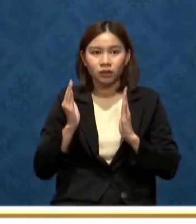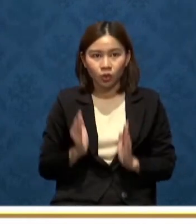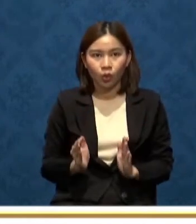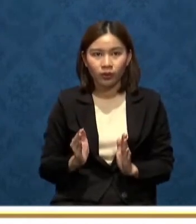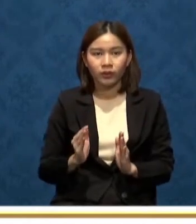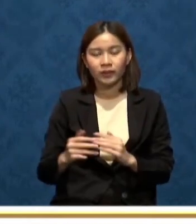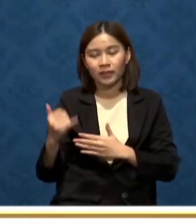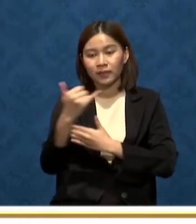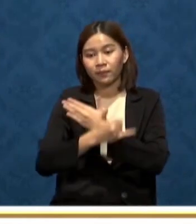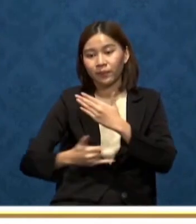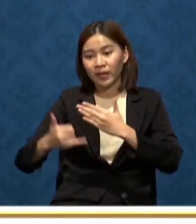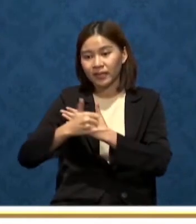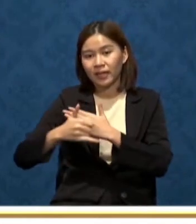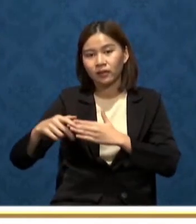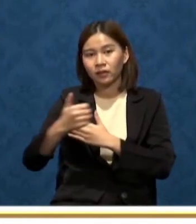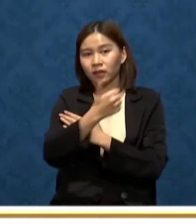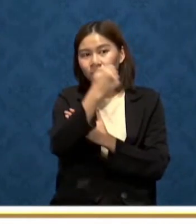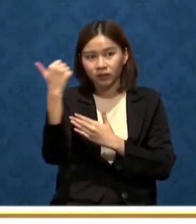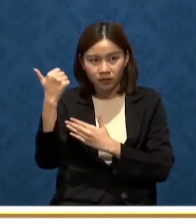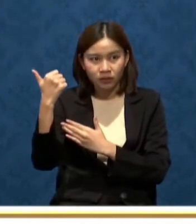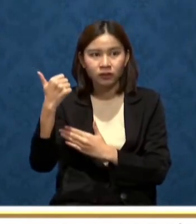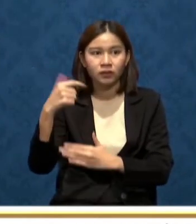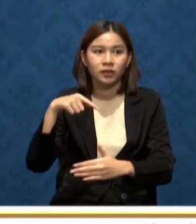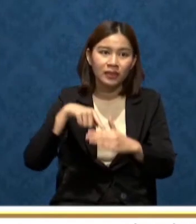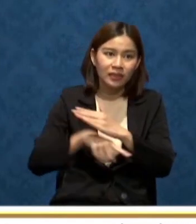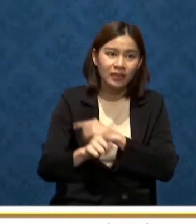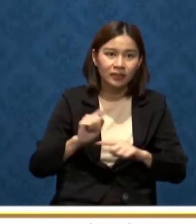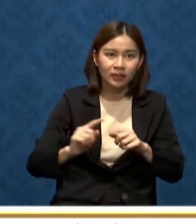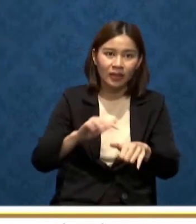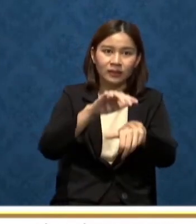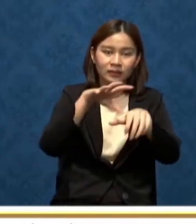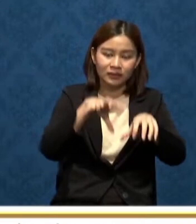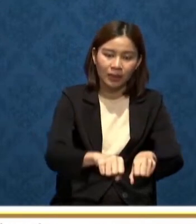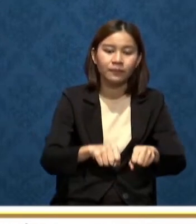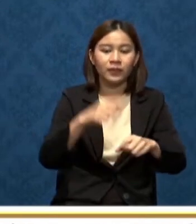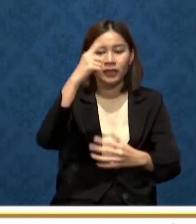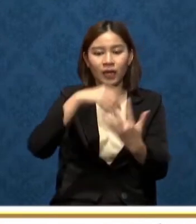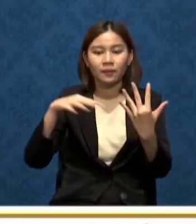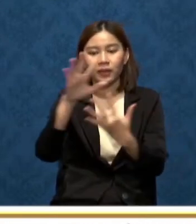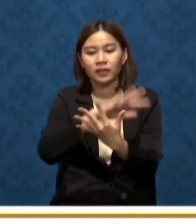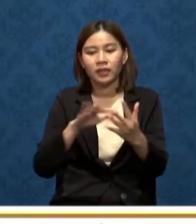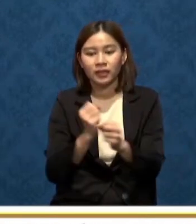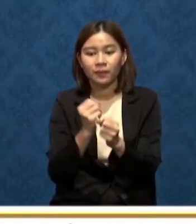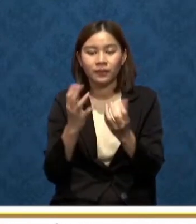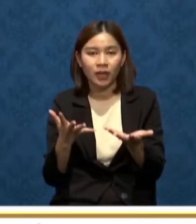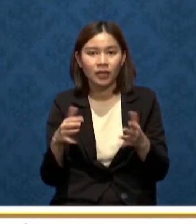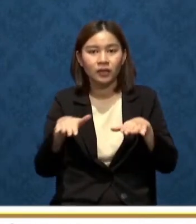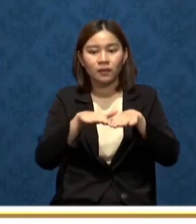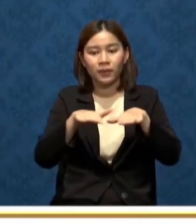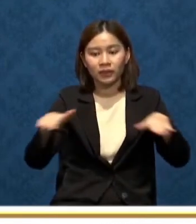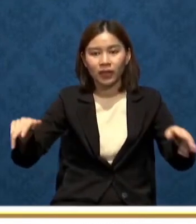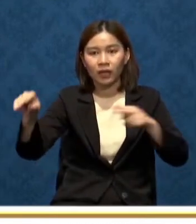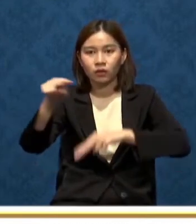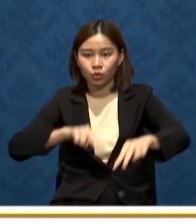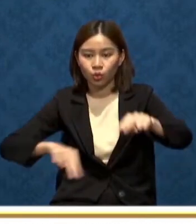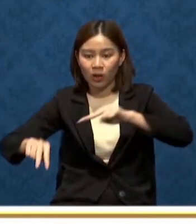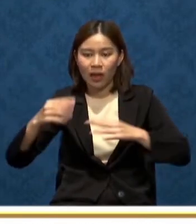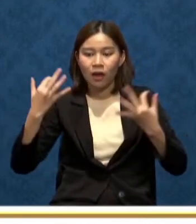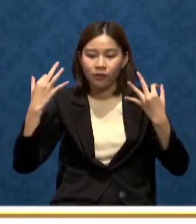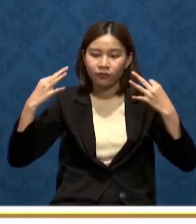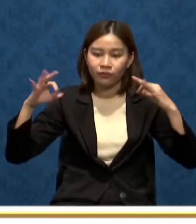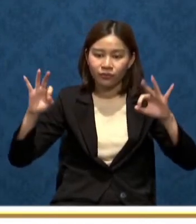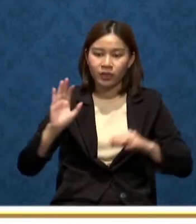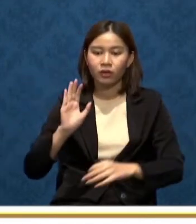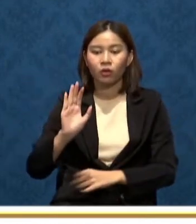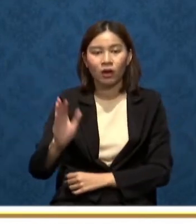องผู้ริภัชาวต่างชาติทถกปคบใหสูญหาย หรอถูกจบใประเทศไทยอย่ไรบ้างและมีมตตการคุ้มครอง เสรีภาพขพวก